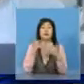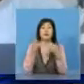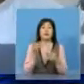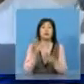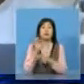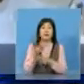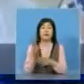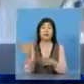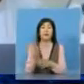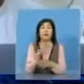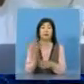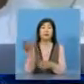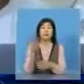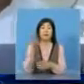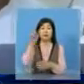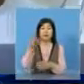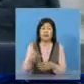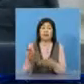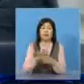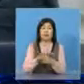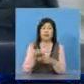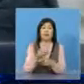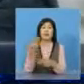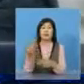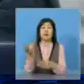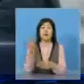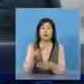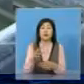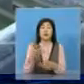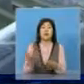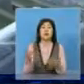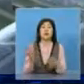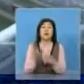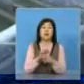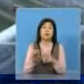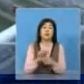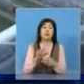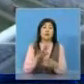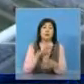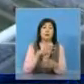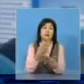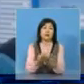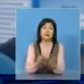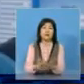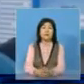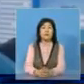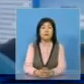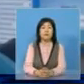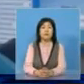Мұнда барлығы 5 адам ем қабылдауда. Олардың екеуі жан сақтау бөлімде, дейді дәрігерлер.